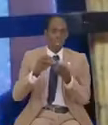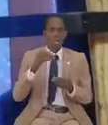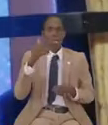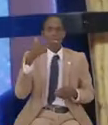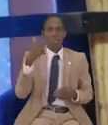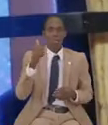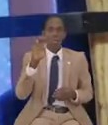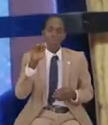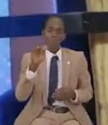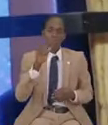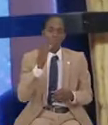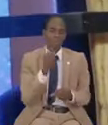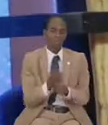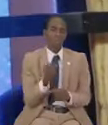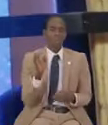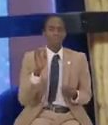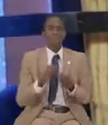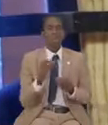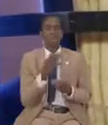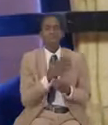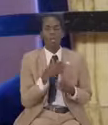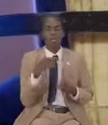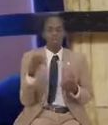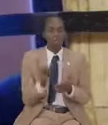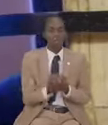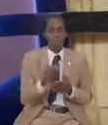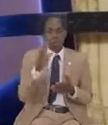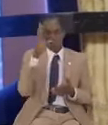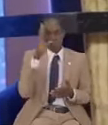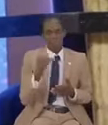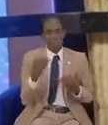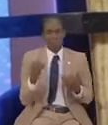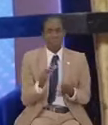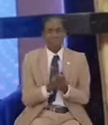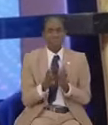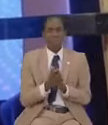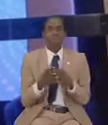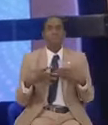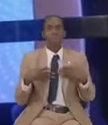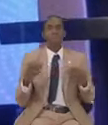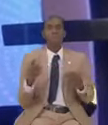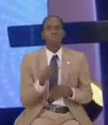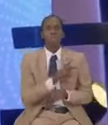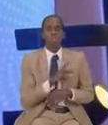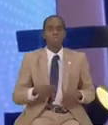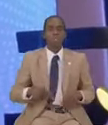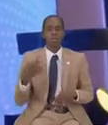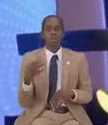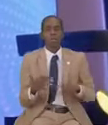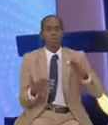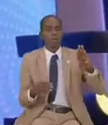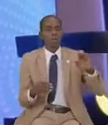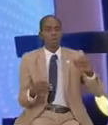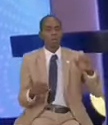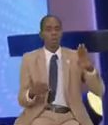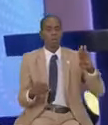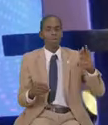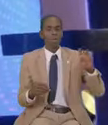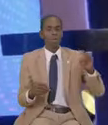15 années supplémentaire et cette qui a après la guérison rétablissement le roi de Babylone à l'époque